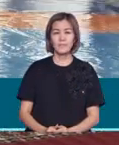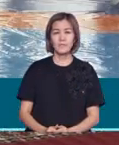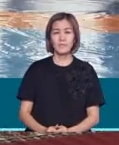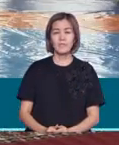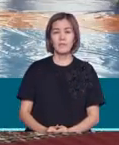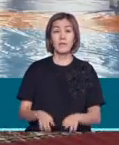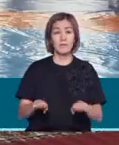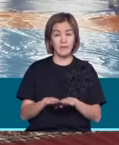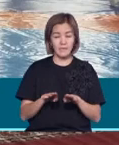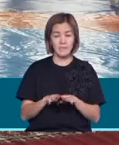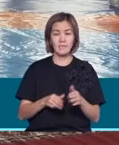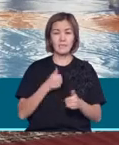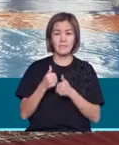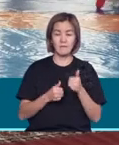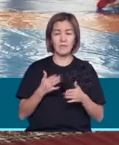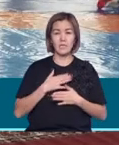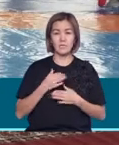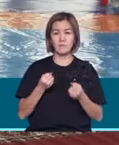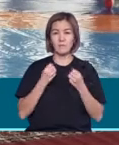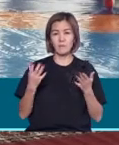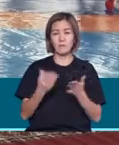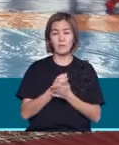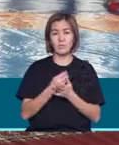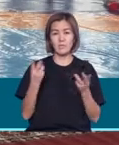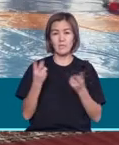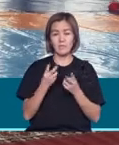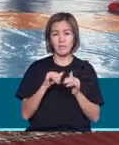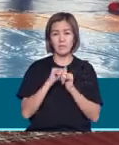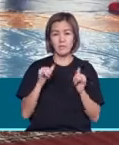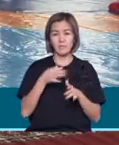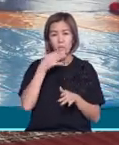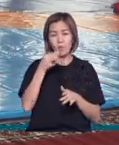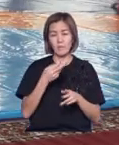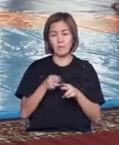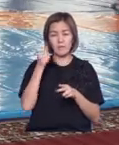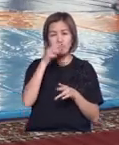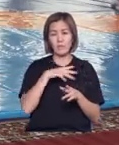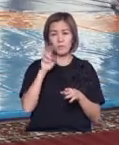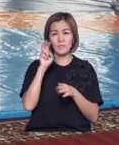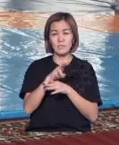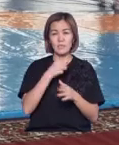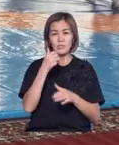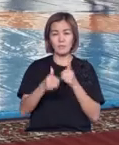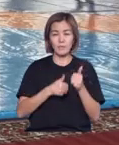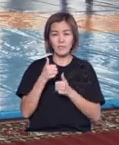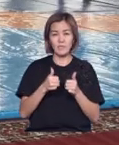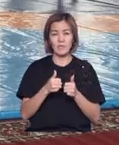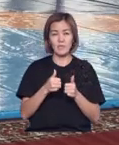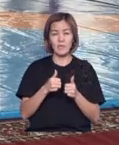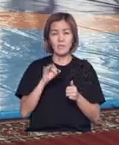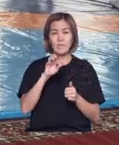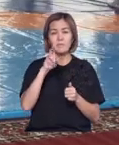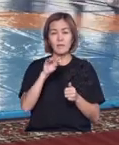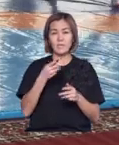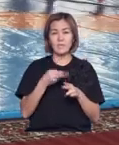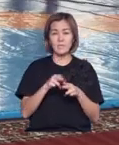Именно на подобных соревнованиях наши спортсмены получают необходимый для развития опыт. В этом году мы съездили на чемпионат мира в Понте-Ведре в Испании,